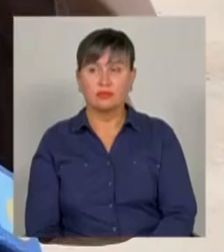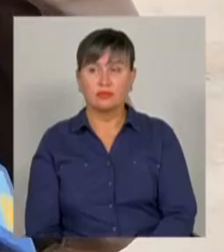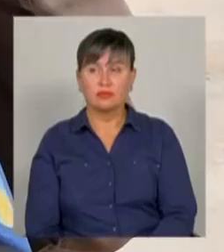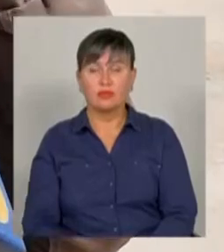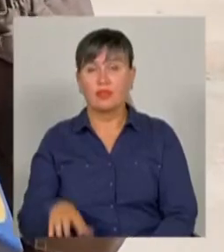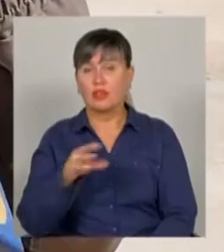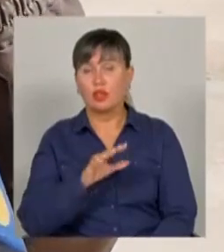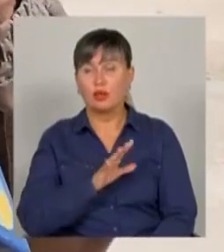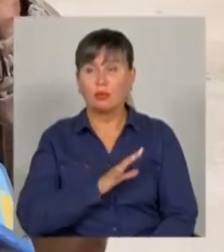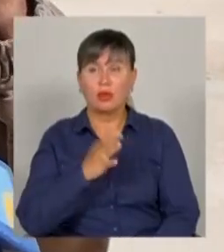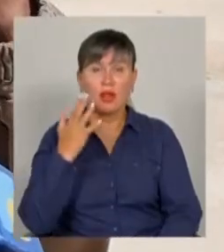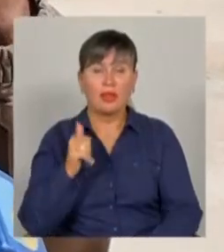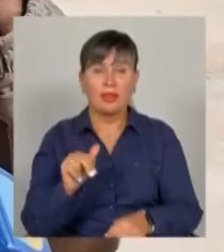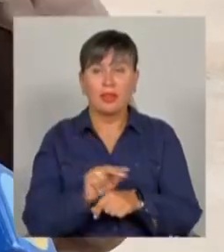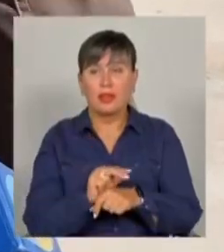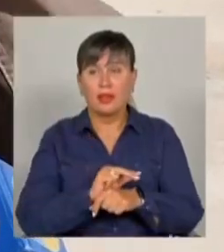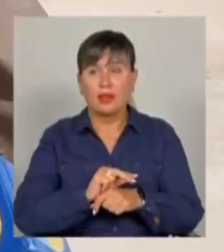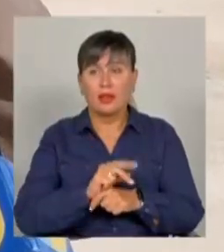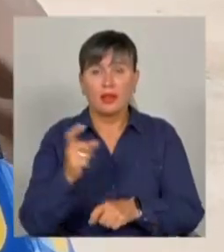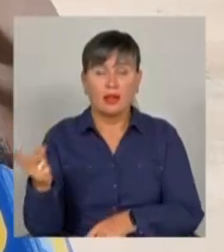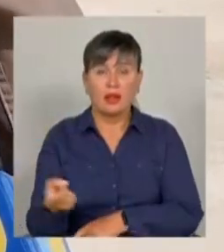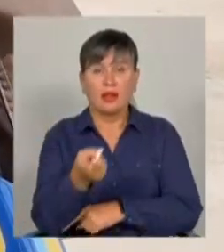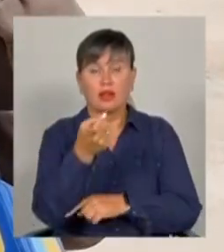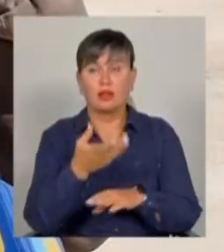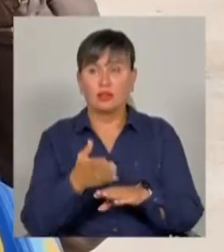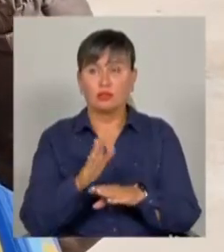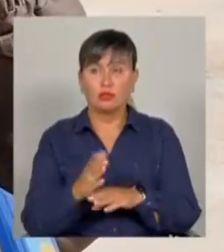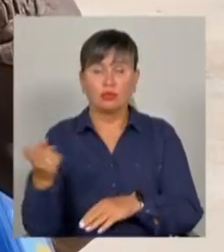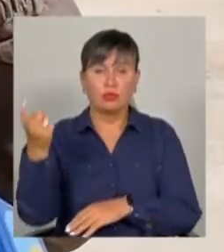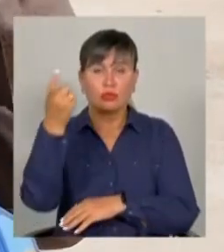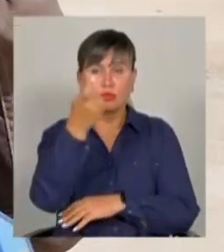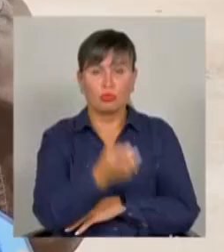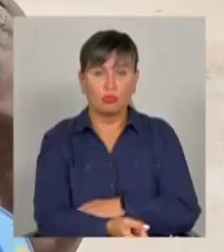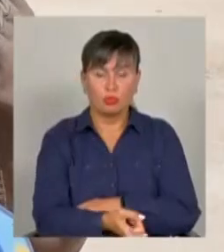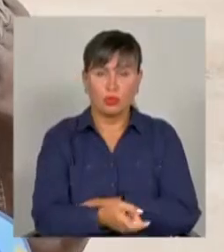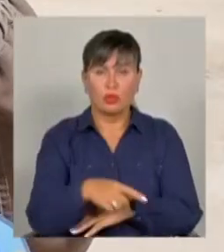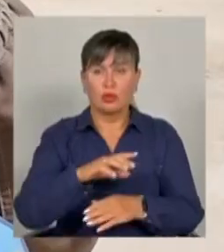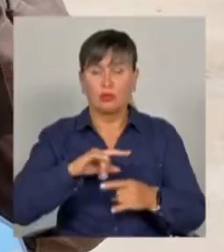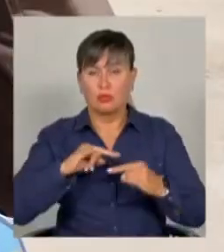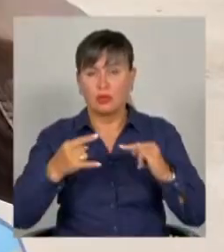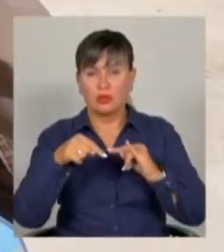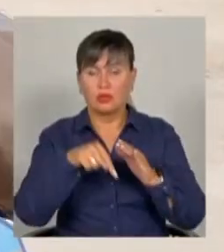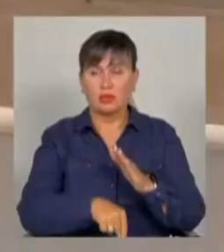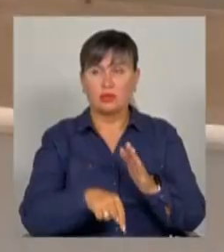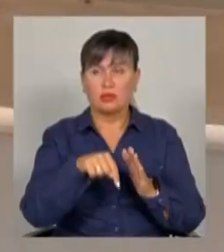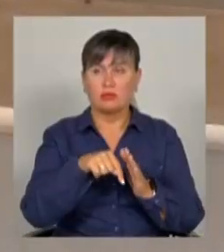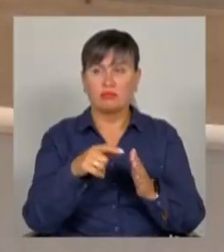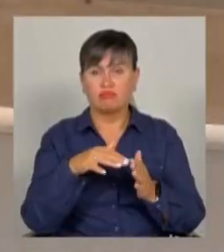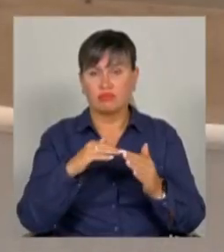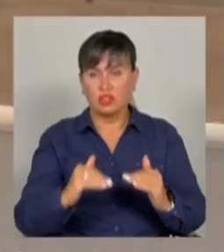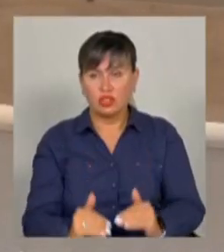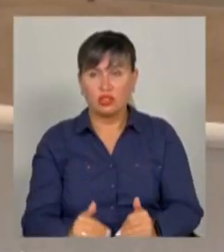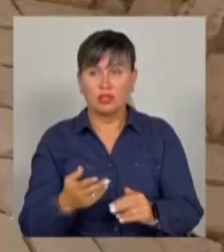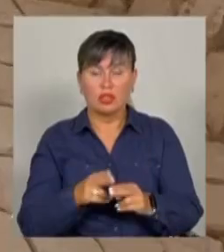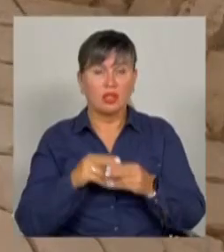Все произошло при монтажных работах с краном. Тяжелый строительный груз упал на прокладываемую плиту, которая обрушилась на плиты нижних этажей.